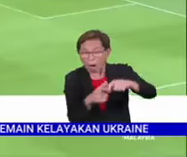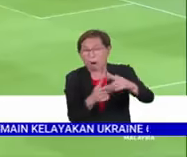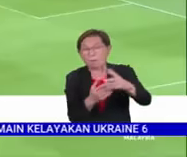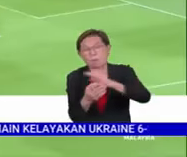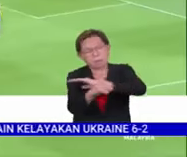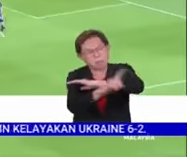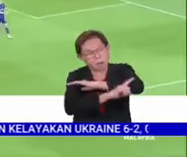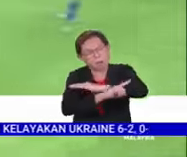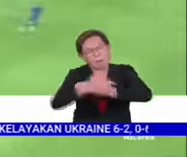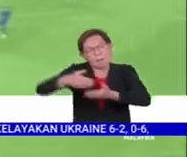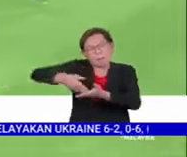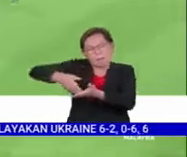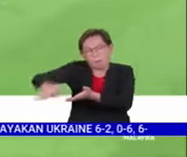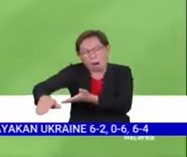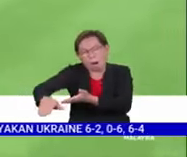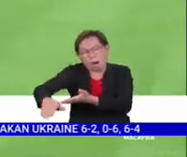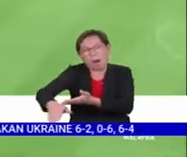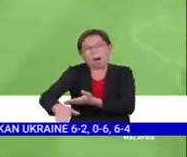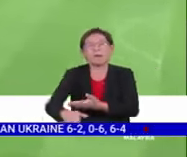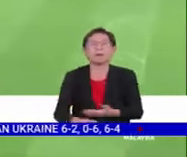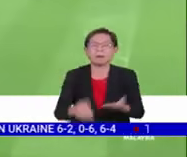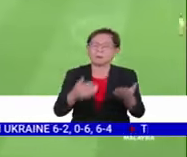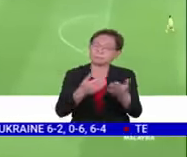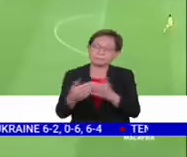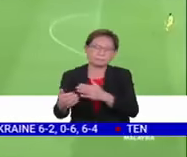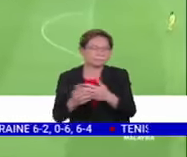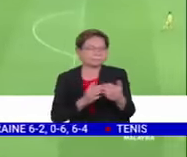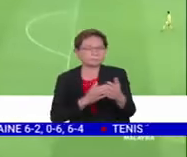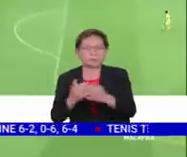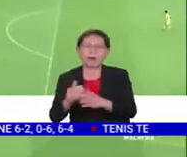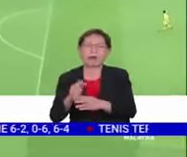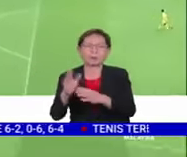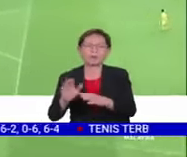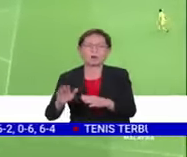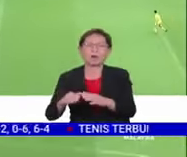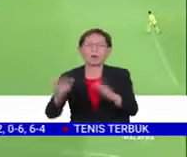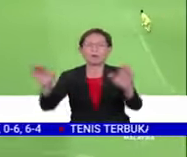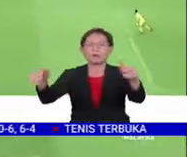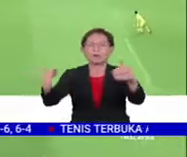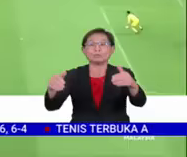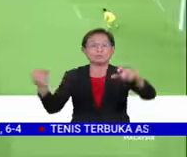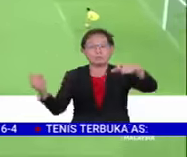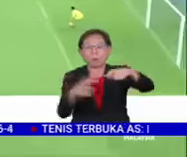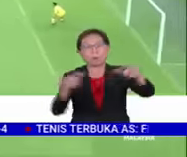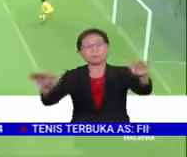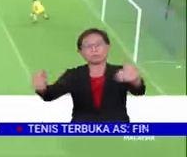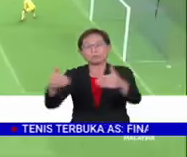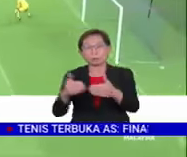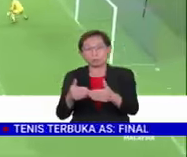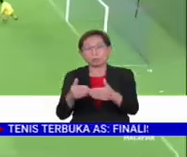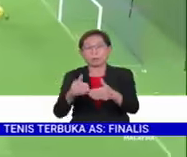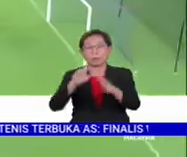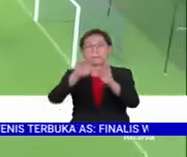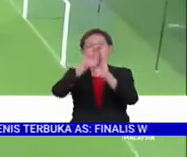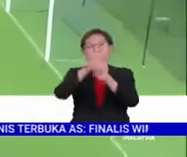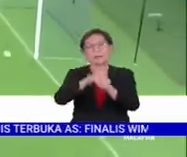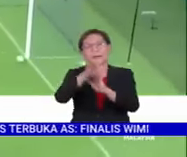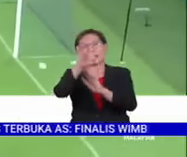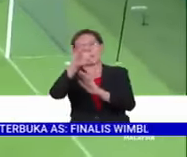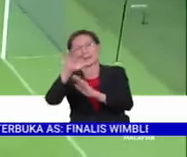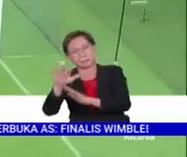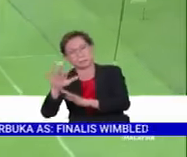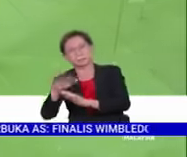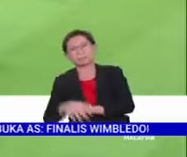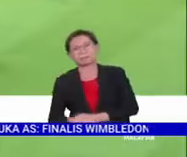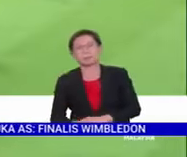ia disisihkan oleh Leandro Velasquez. Bagaimanapun, Bergson akhirnya menutup pesta tersebut dengan jaringan hat-tricknya pada minit